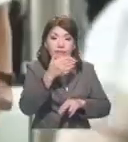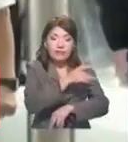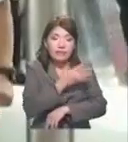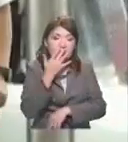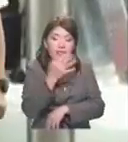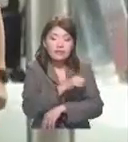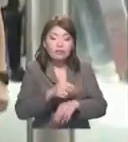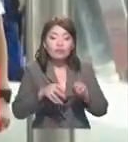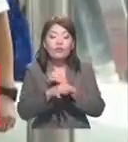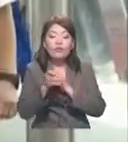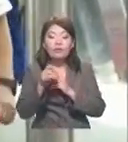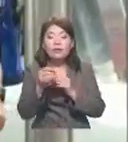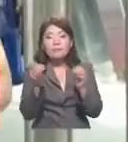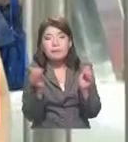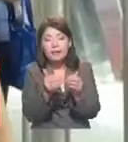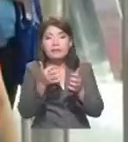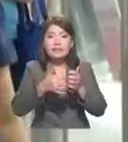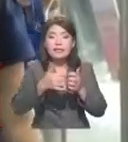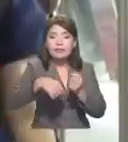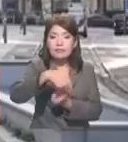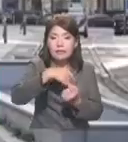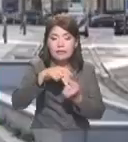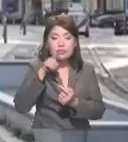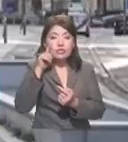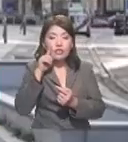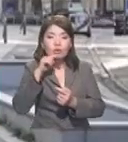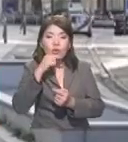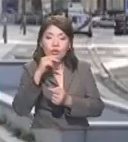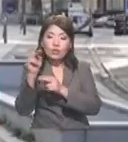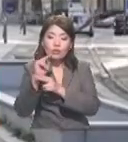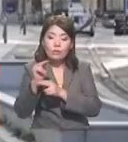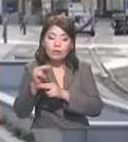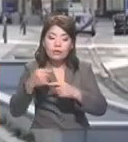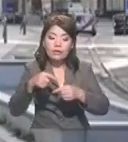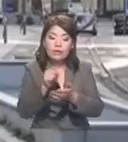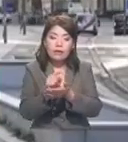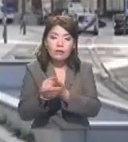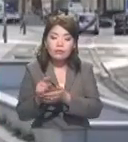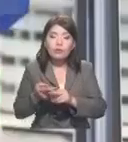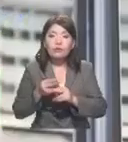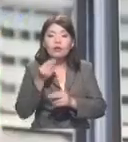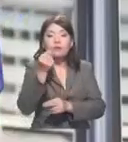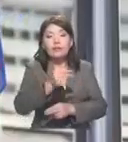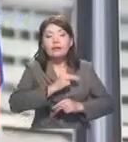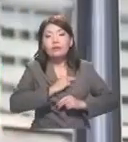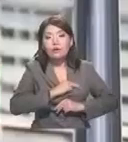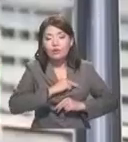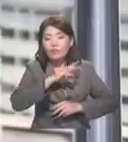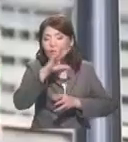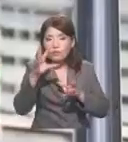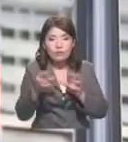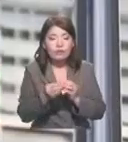сфере стимулирования малого и среднего бизнеса, зеленой экономики, реформы в области налогообложения и оплаты труда. Словом, все, что